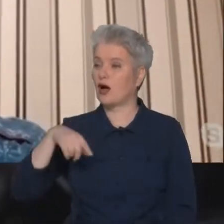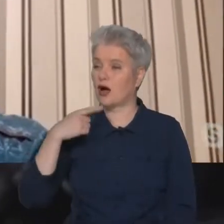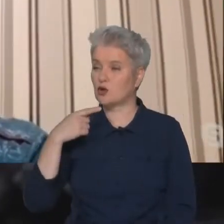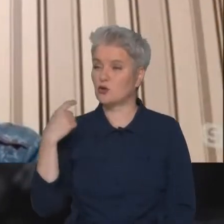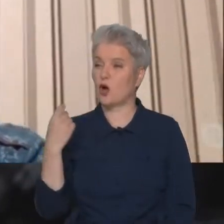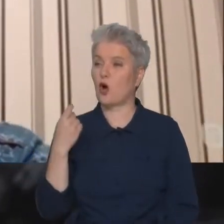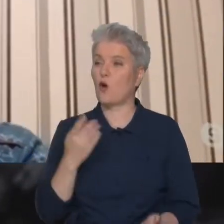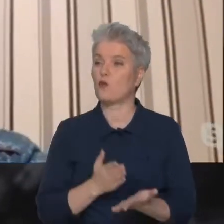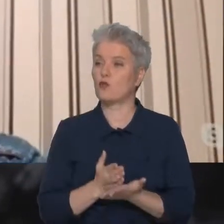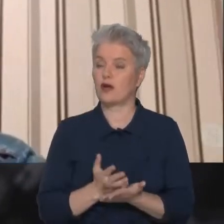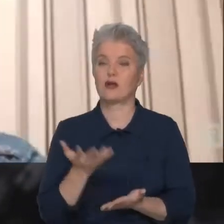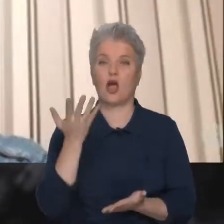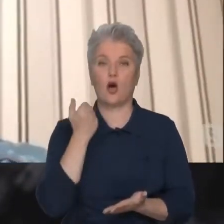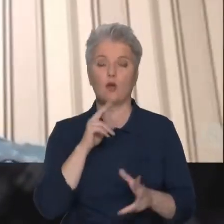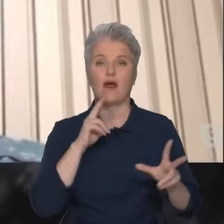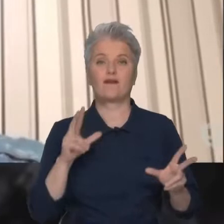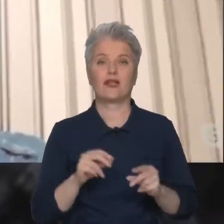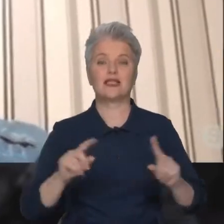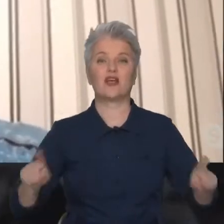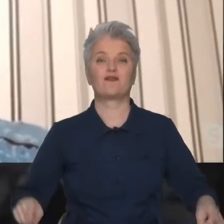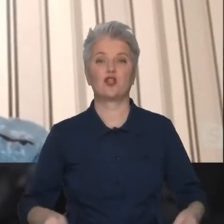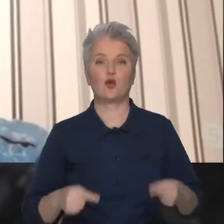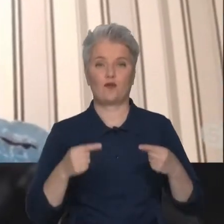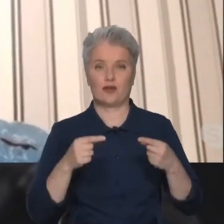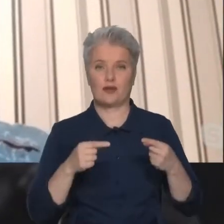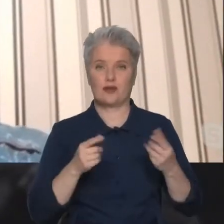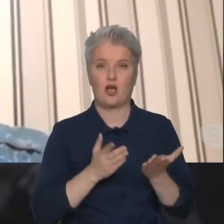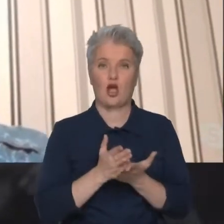кажуть комунальники, коли їм вдасться відновити комунікації?